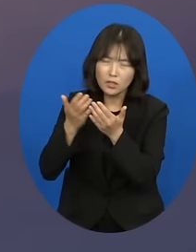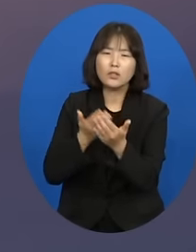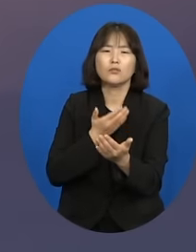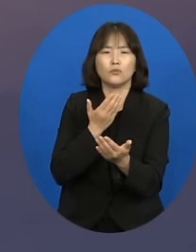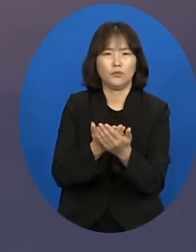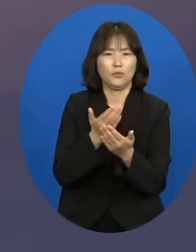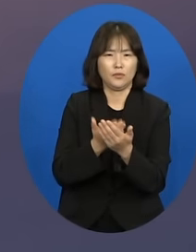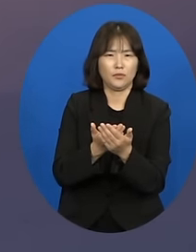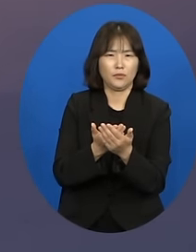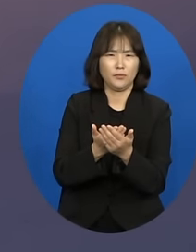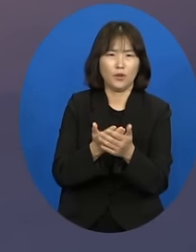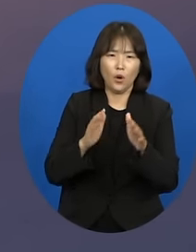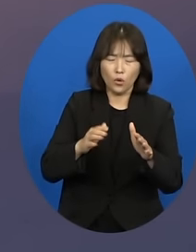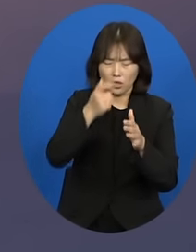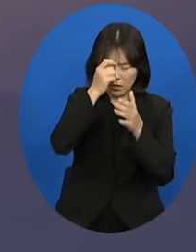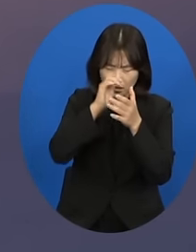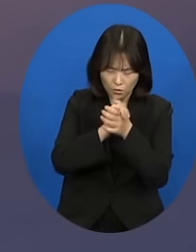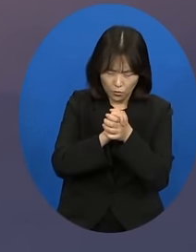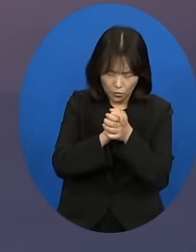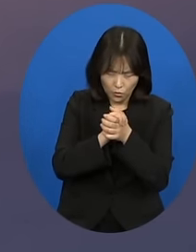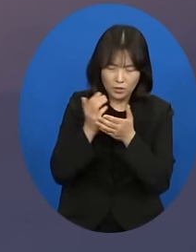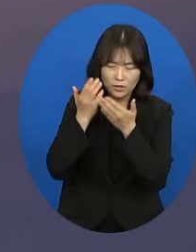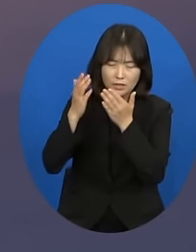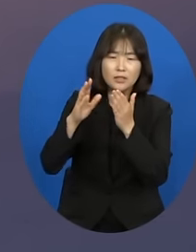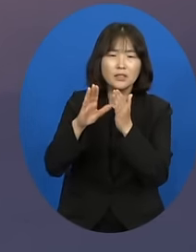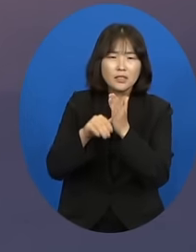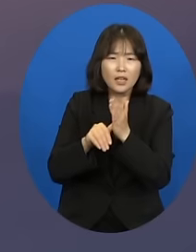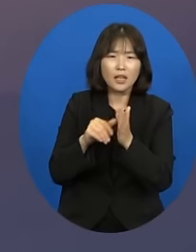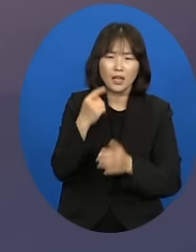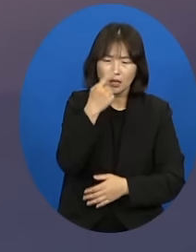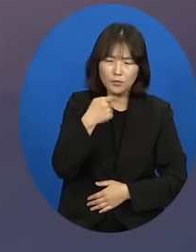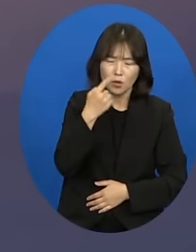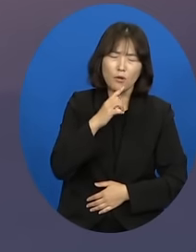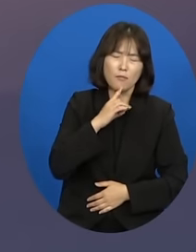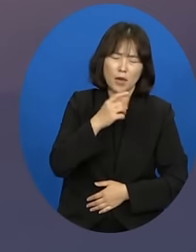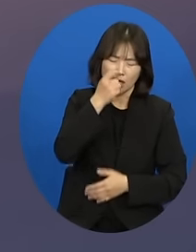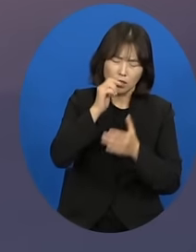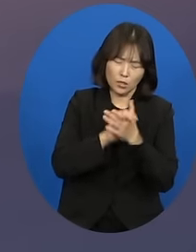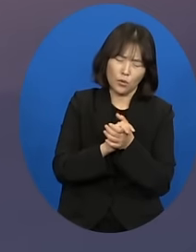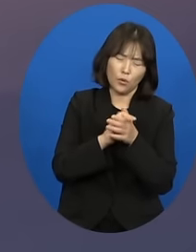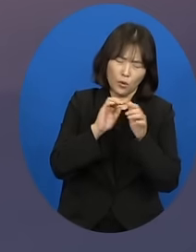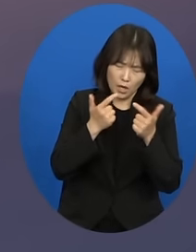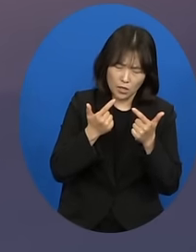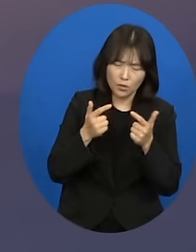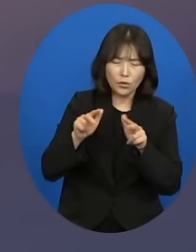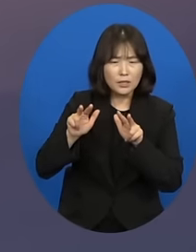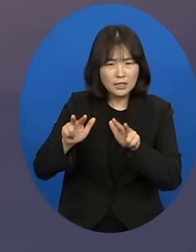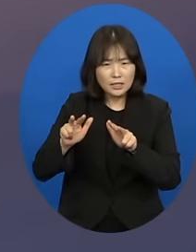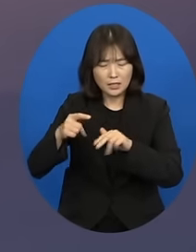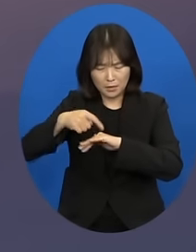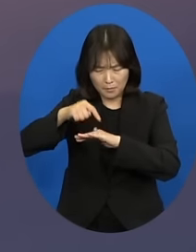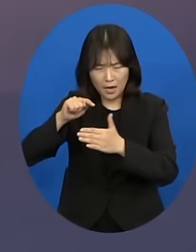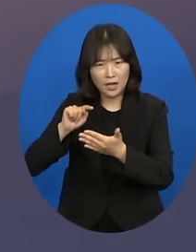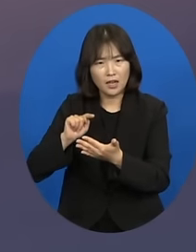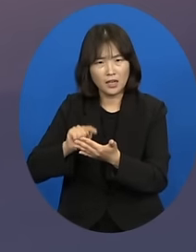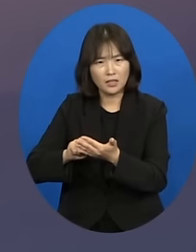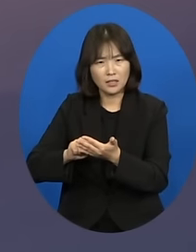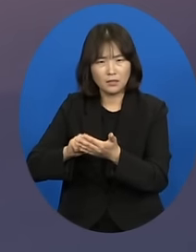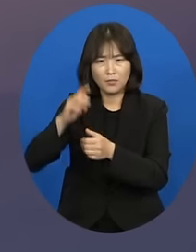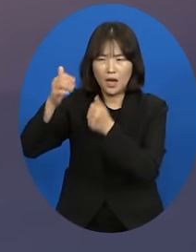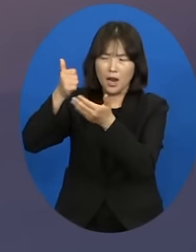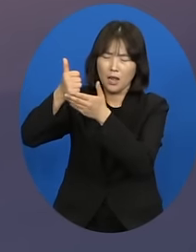주시옵소서. 오늘 기도하는 가운데 그저 입술로 기도하는 것이 아니라 이 시간 우리의 마음이 하나님